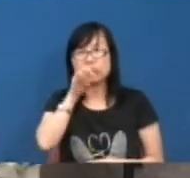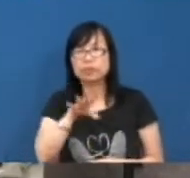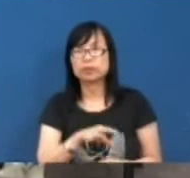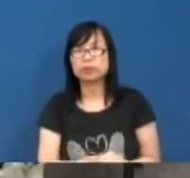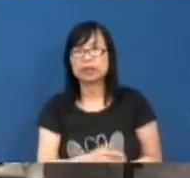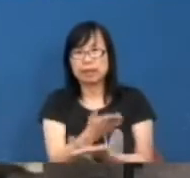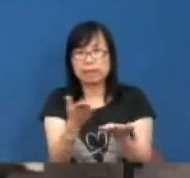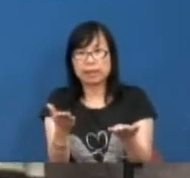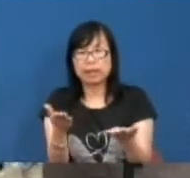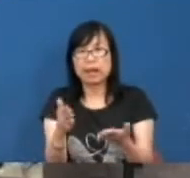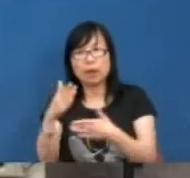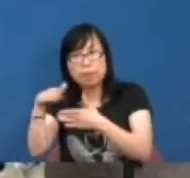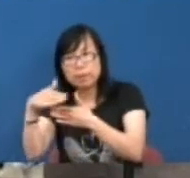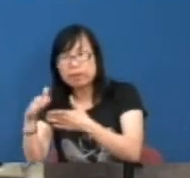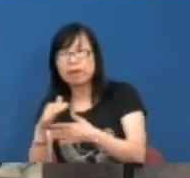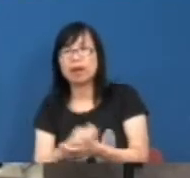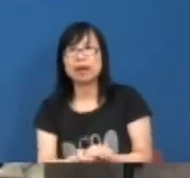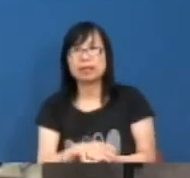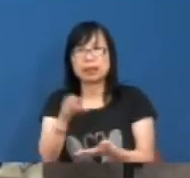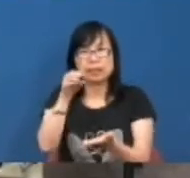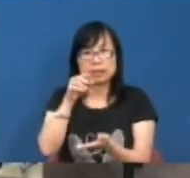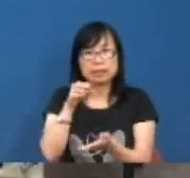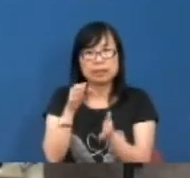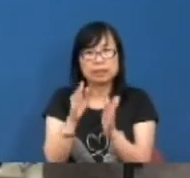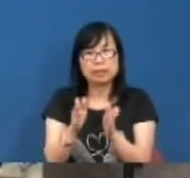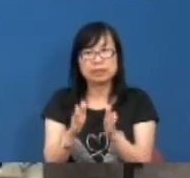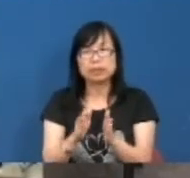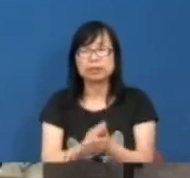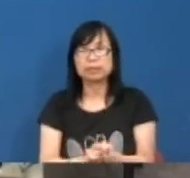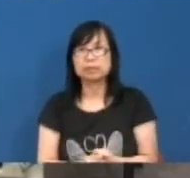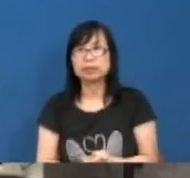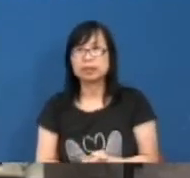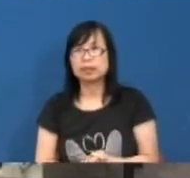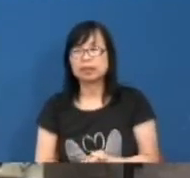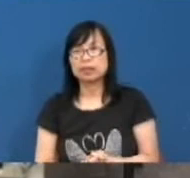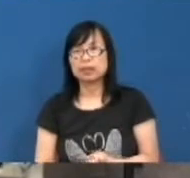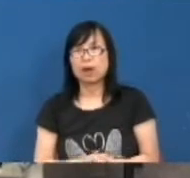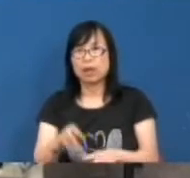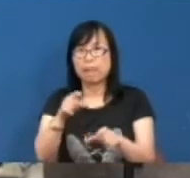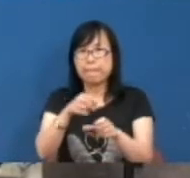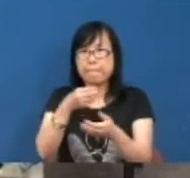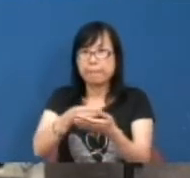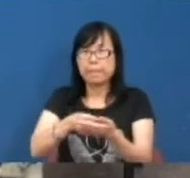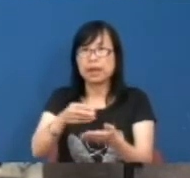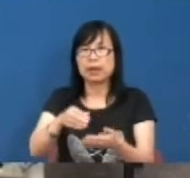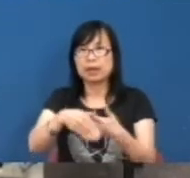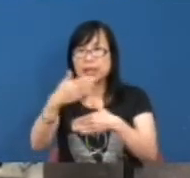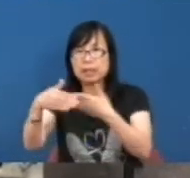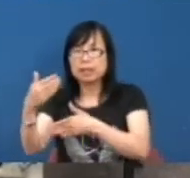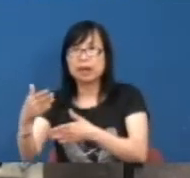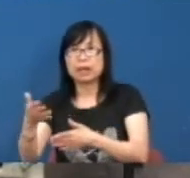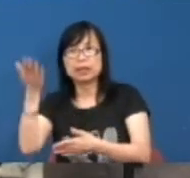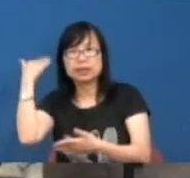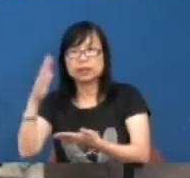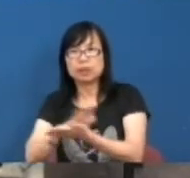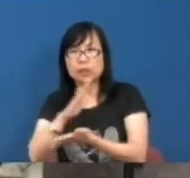嗱大家睇下外圍啊，嗱即係睇定啲啊。咁究竟其實因為其實個熾熱嘅情況咧，早前嗰年零兩年咧，其實真